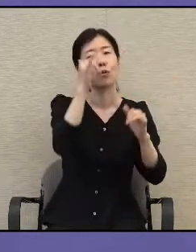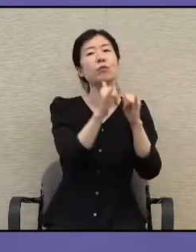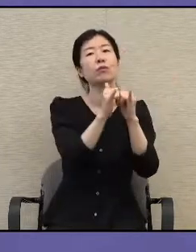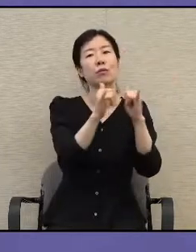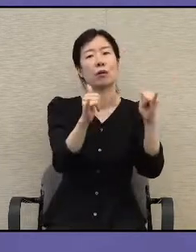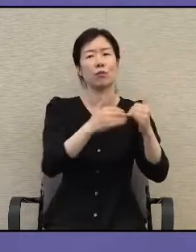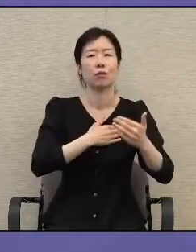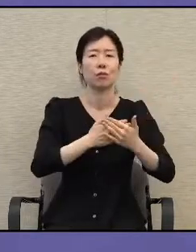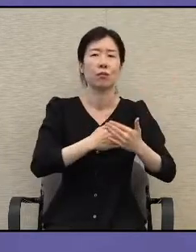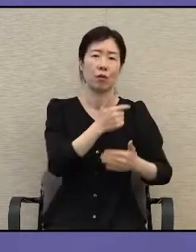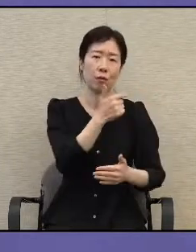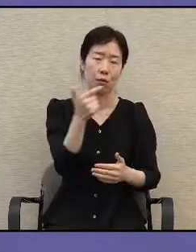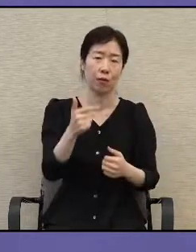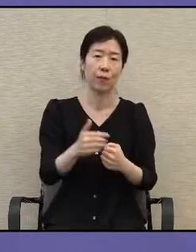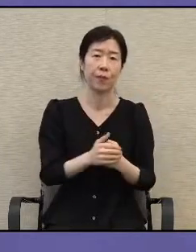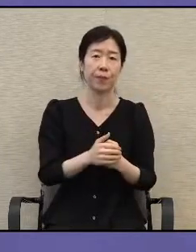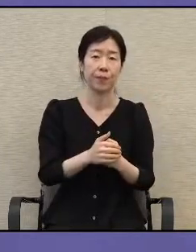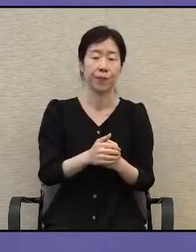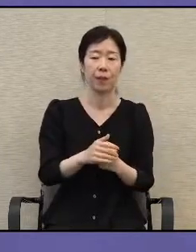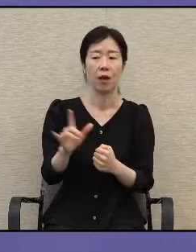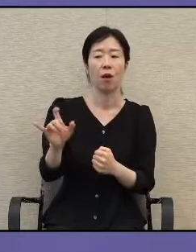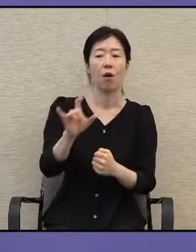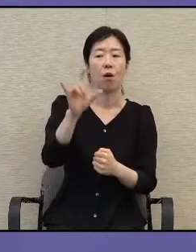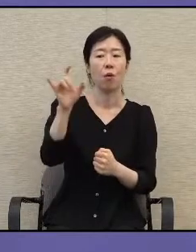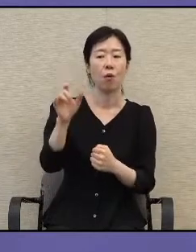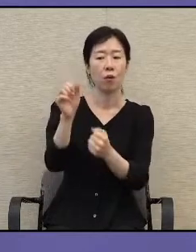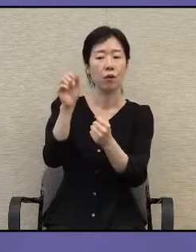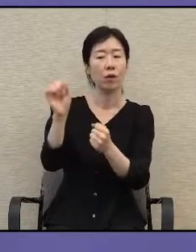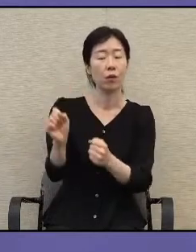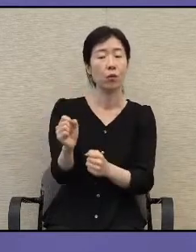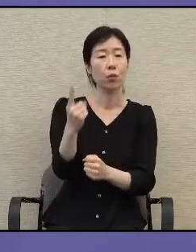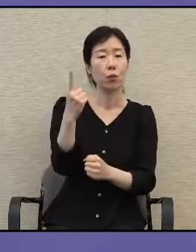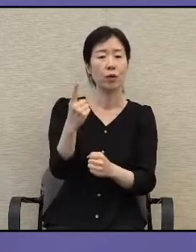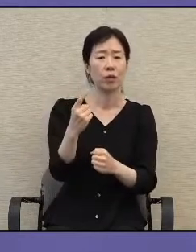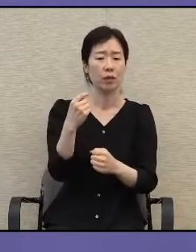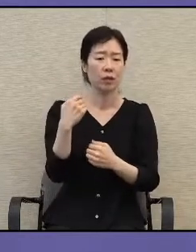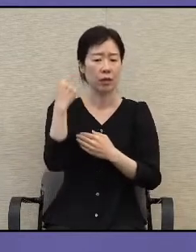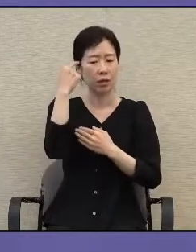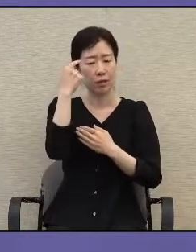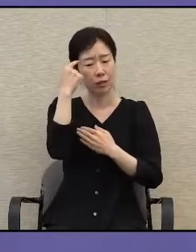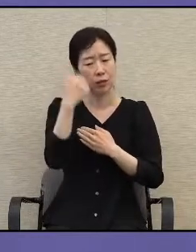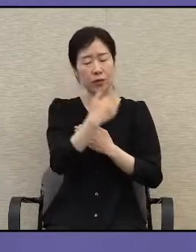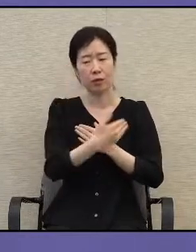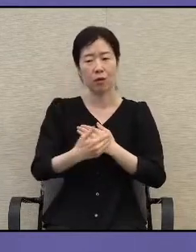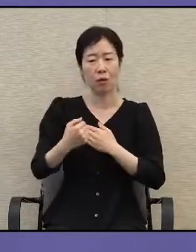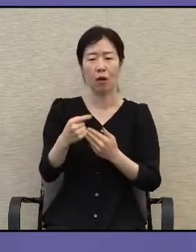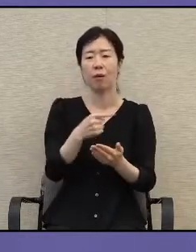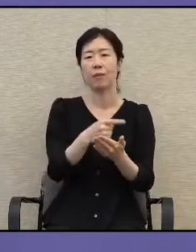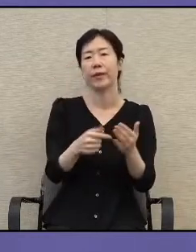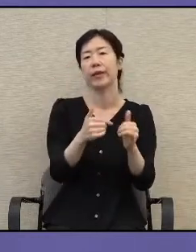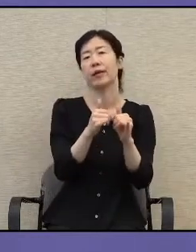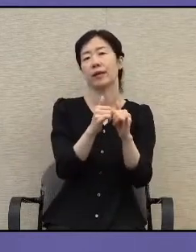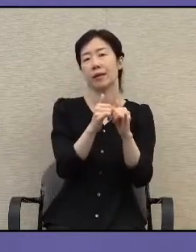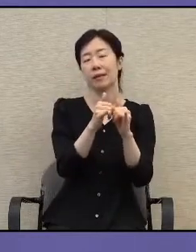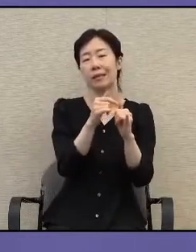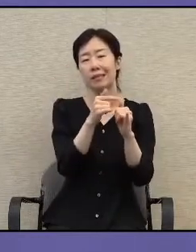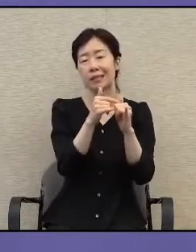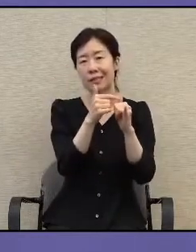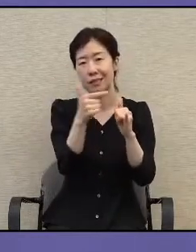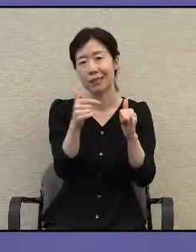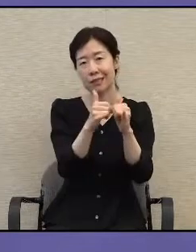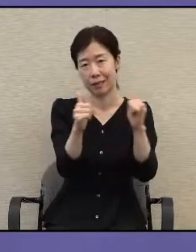연령대는 코로나19 정신건강의 가장 위험군이라고 계속 파악이 되고 있습니다. 중고등학생들을